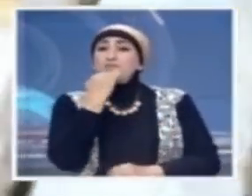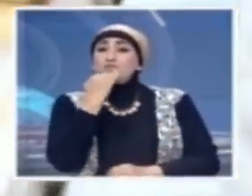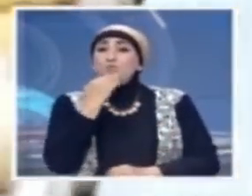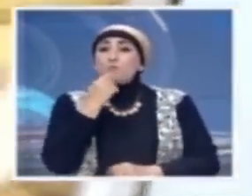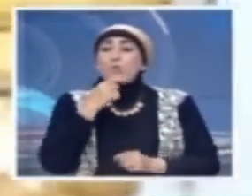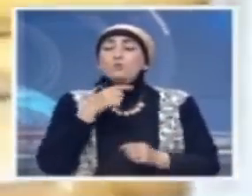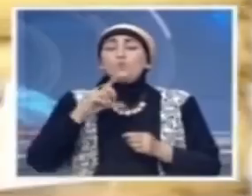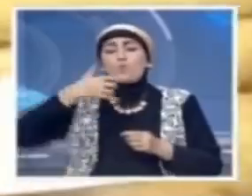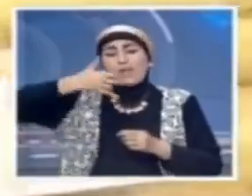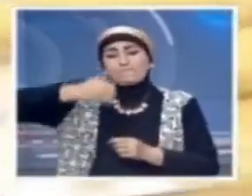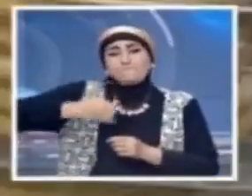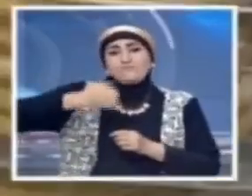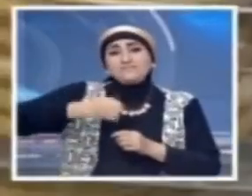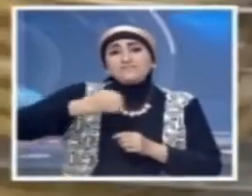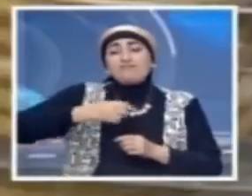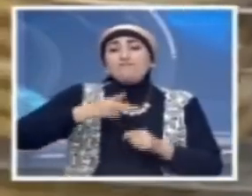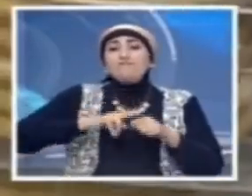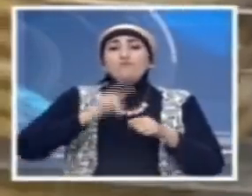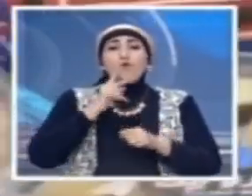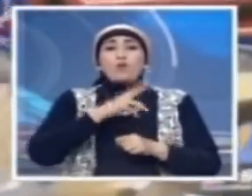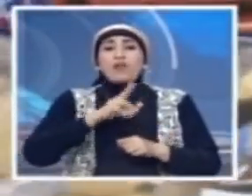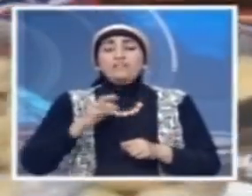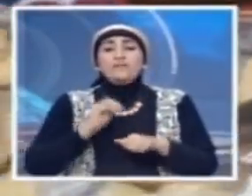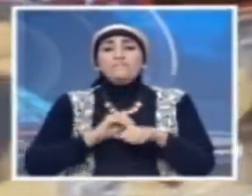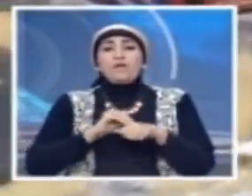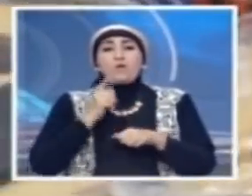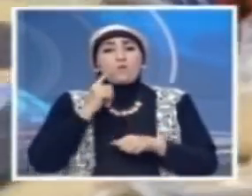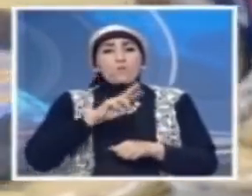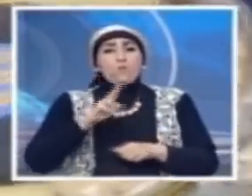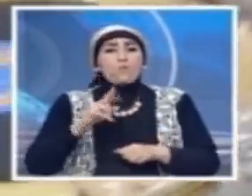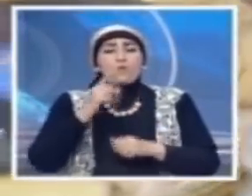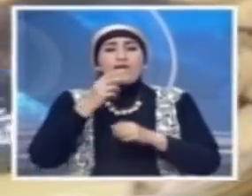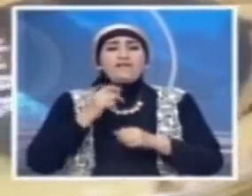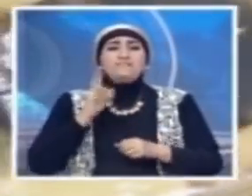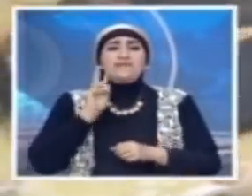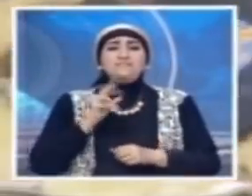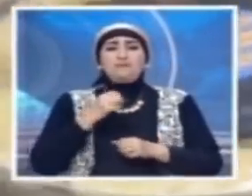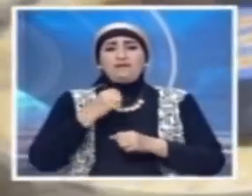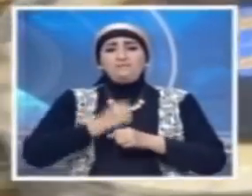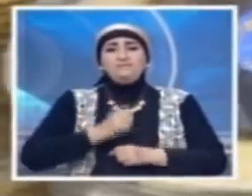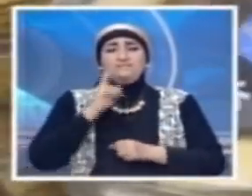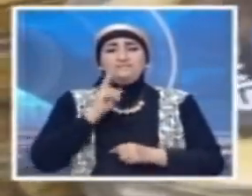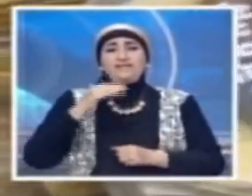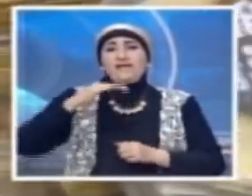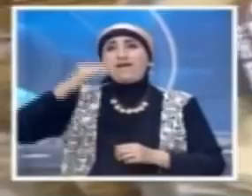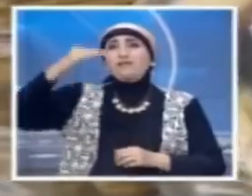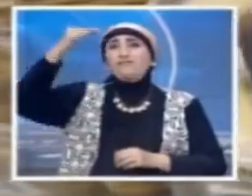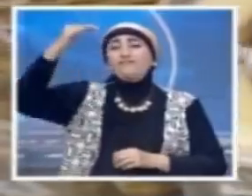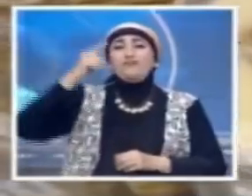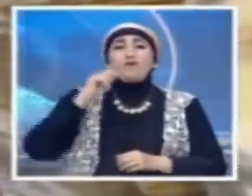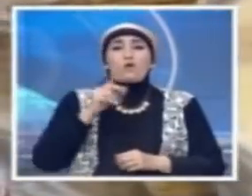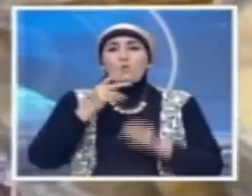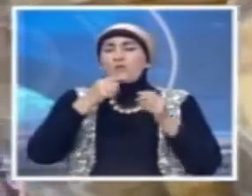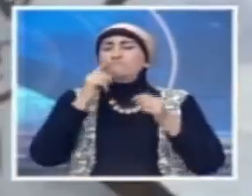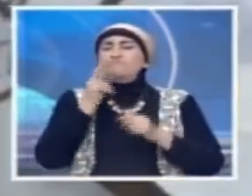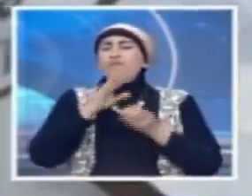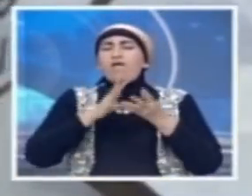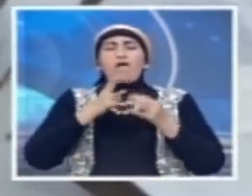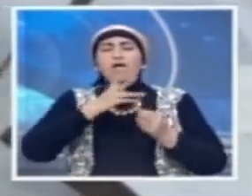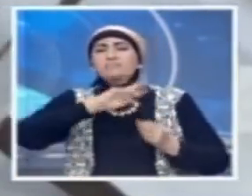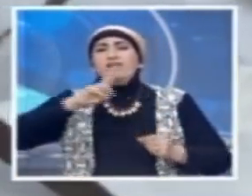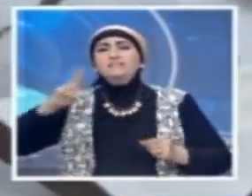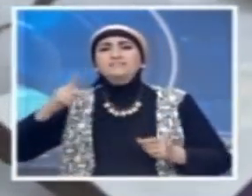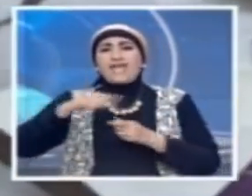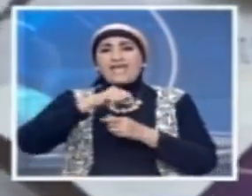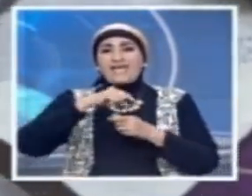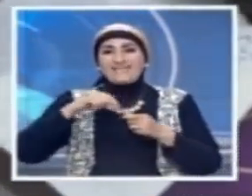والبتفور والغريبة، والمواطن يخش في أي مكان وأي وقت عندنا في المجمعات هيلاقي. فالأرفف التي تزينت بكل مستلزمات عيد